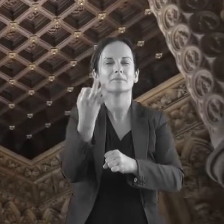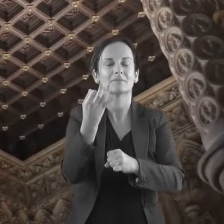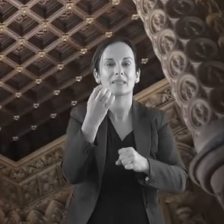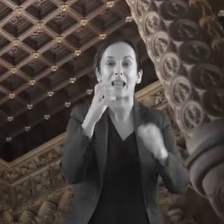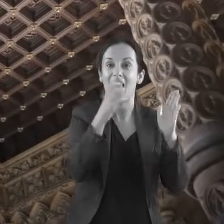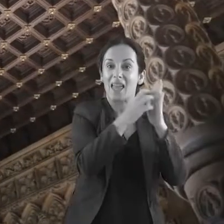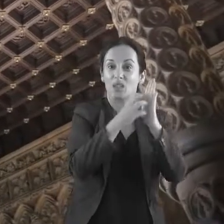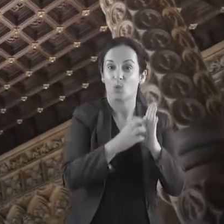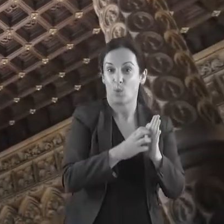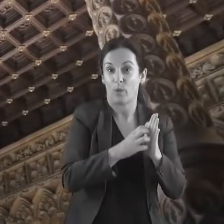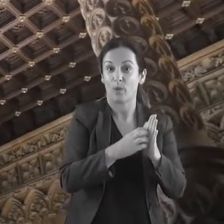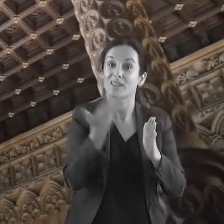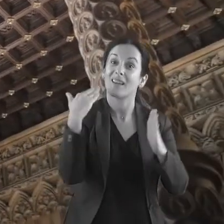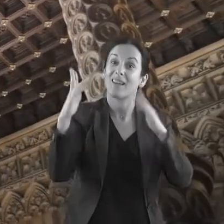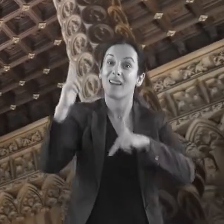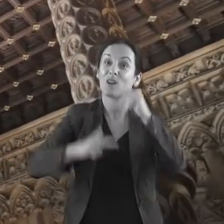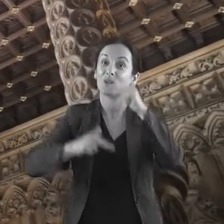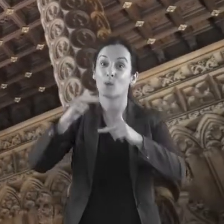va construir l'edifici.